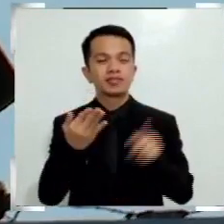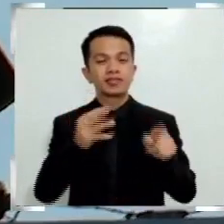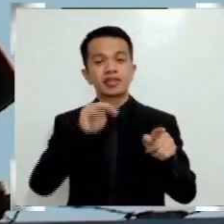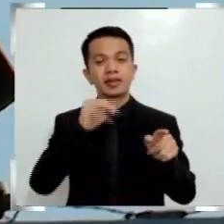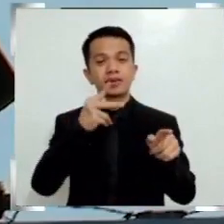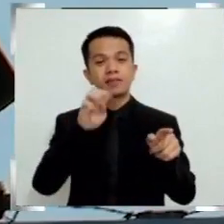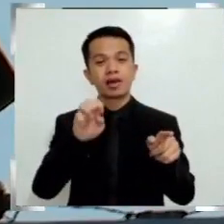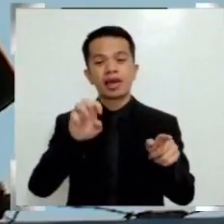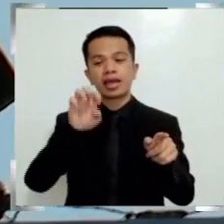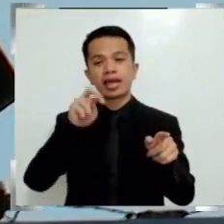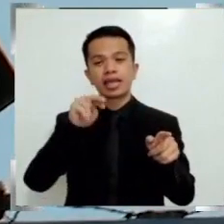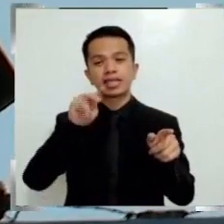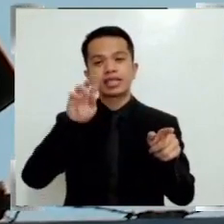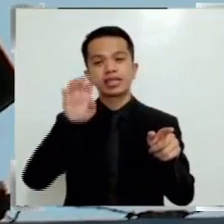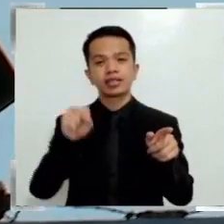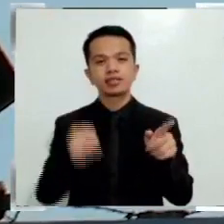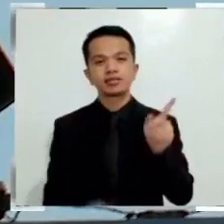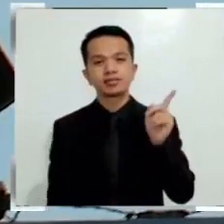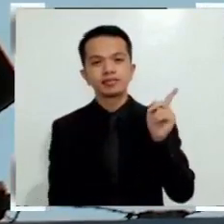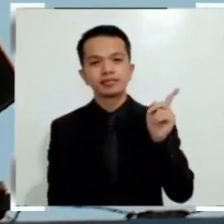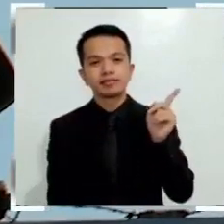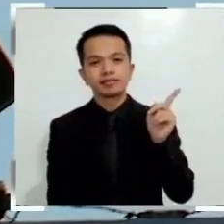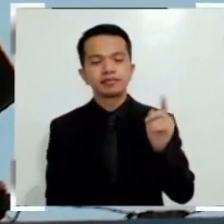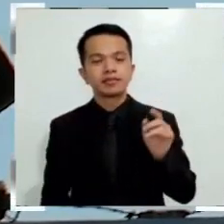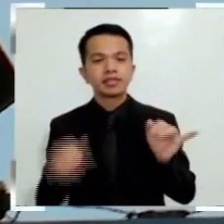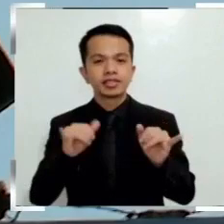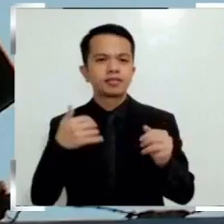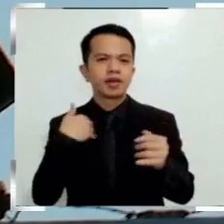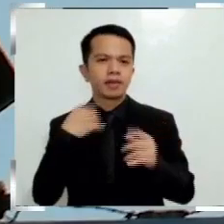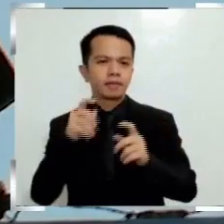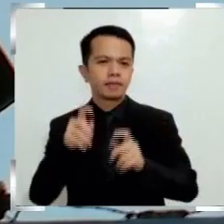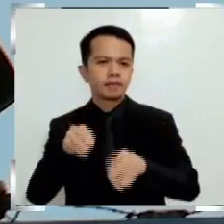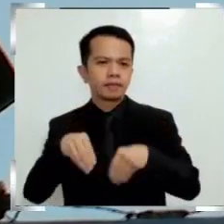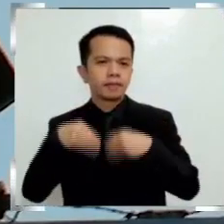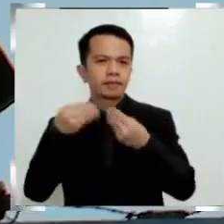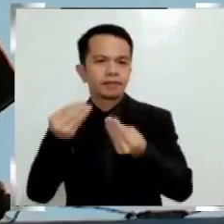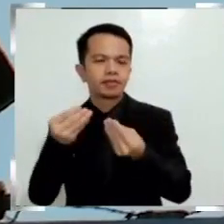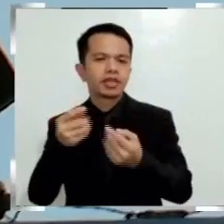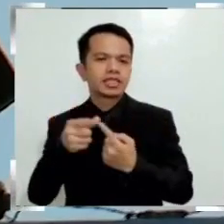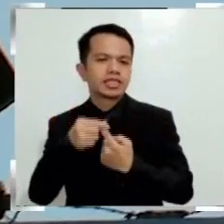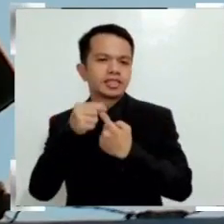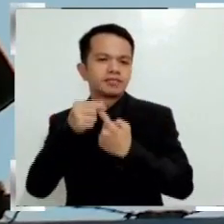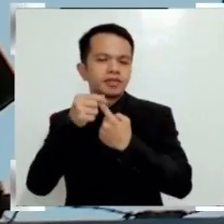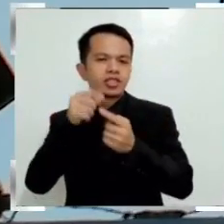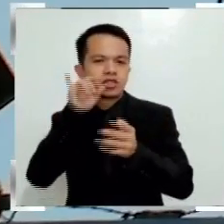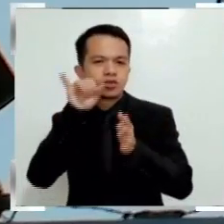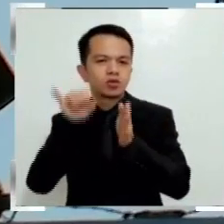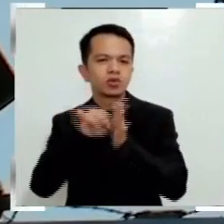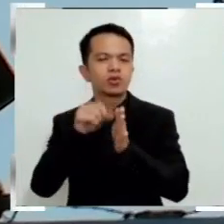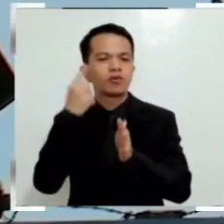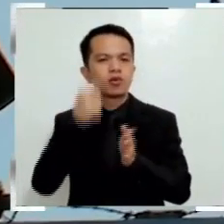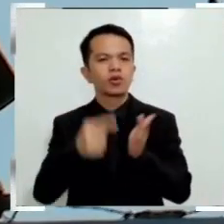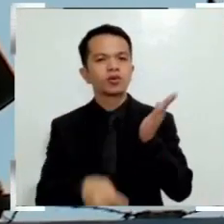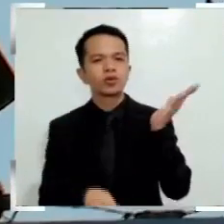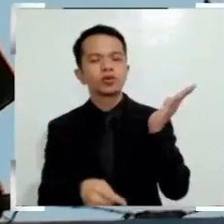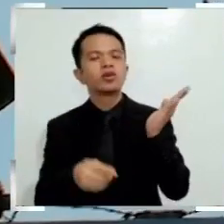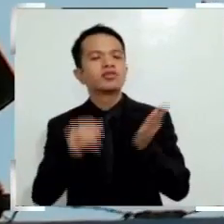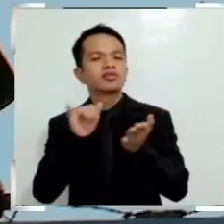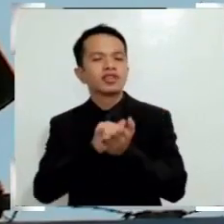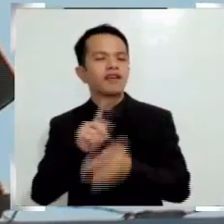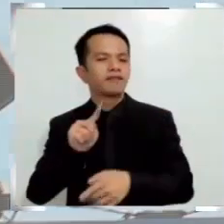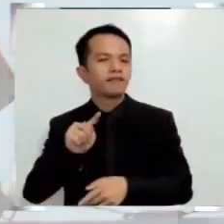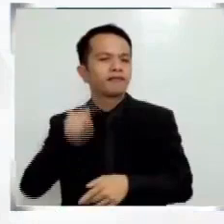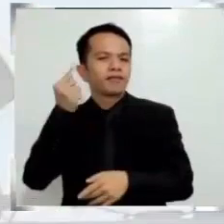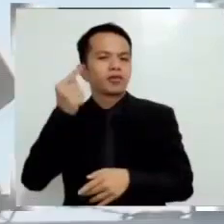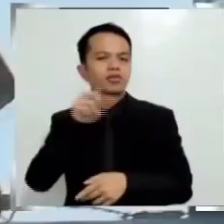Mike Enriquez. May ibinigay ang Anak TV na espesyal na pakilala kay Enriquez bilang kauna-unahang Anak TV Hall